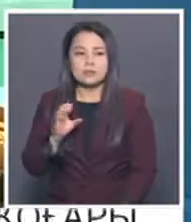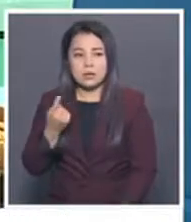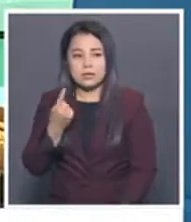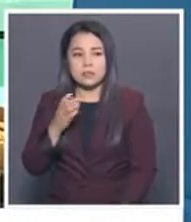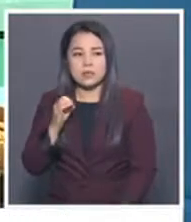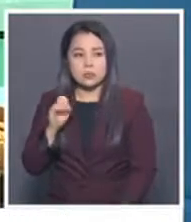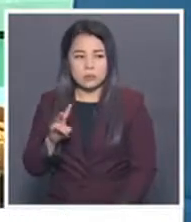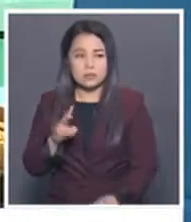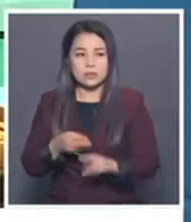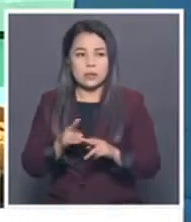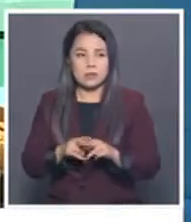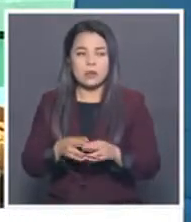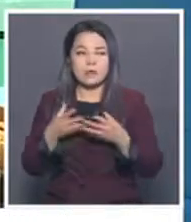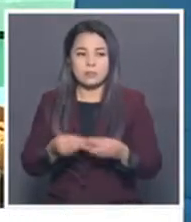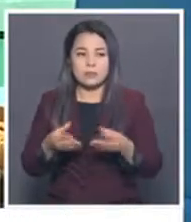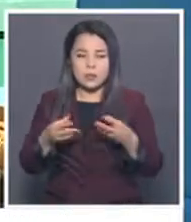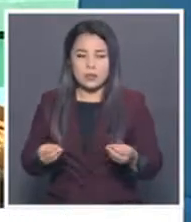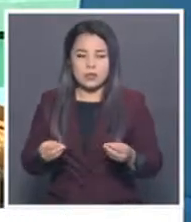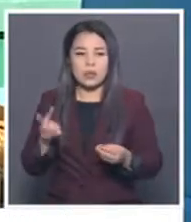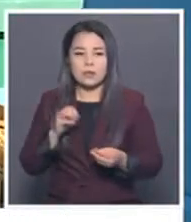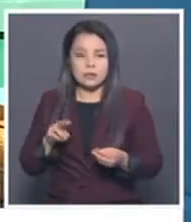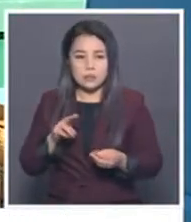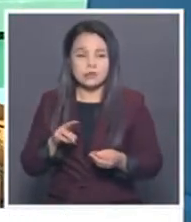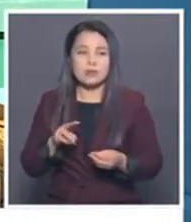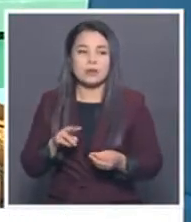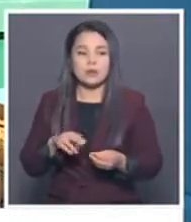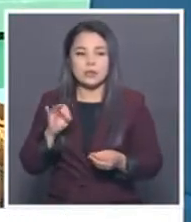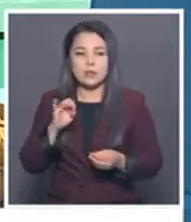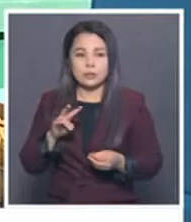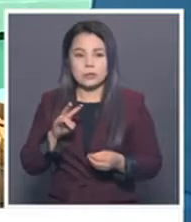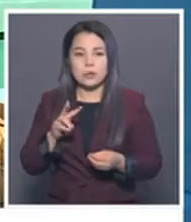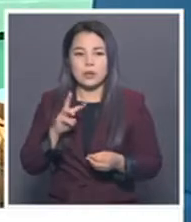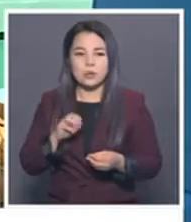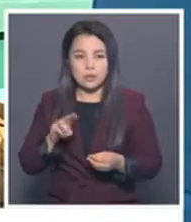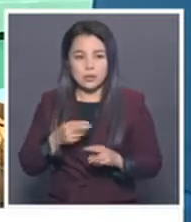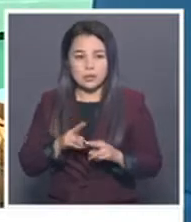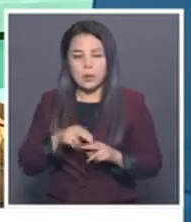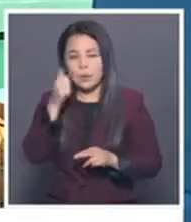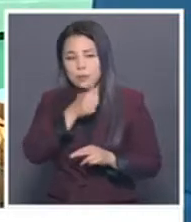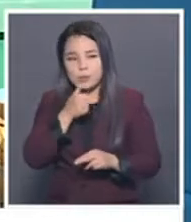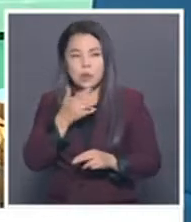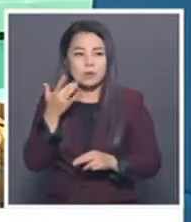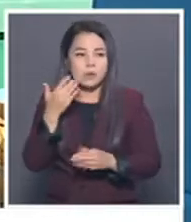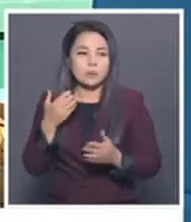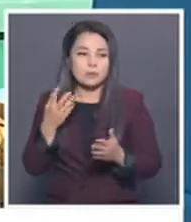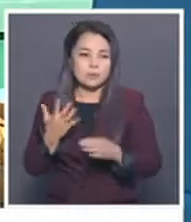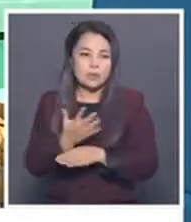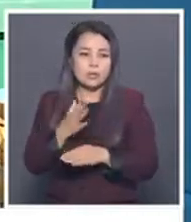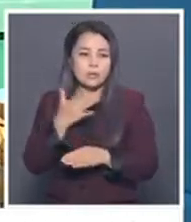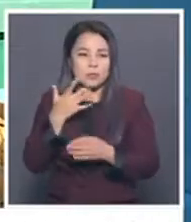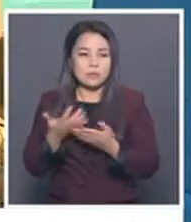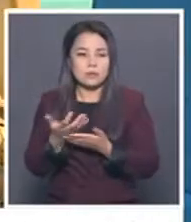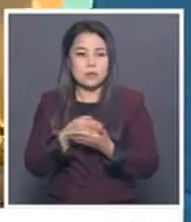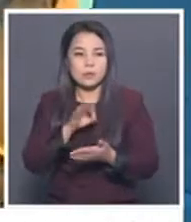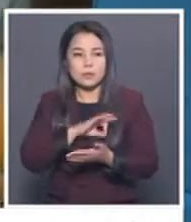откачиваемся. Весенний мед, июньский мед. Ну, в этом году. А так бывает до 5 раз